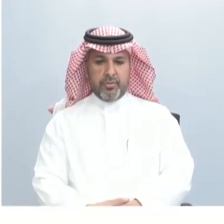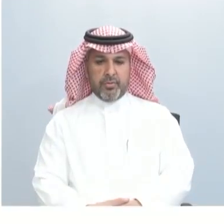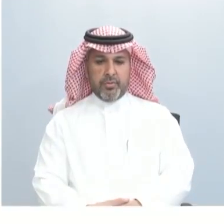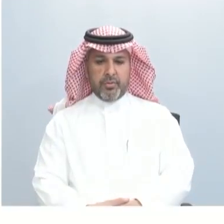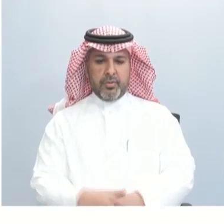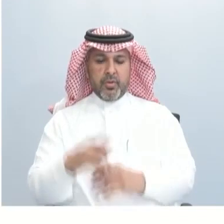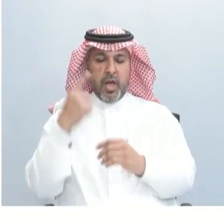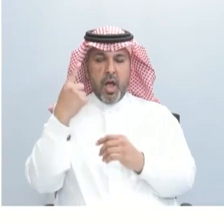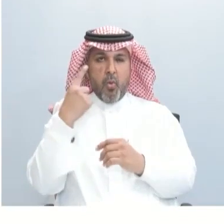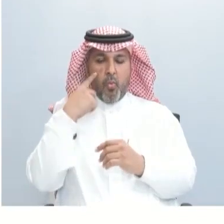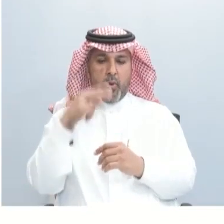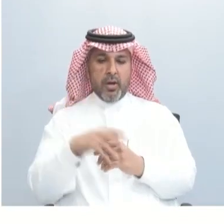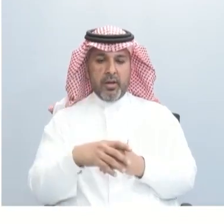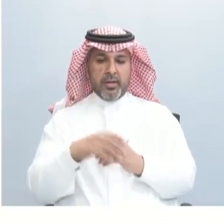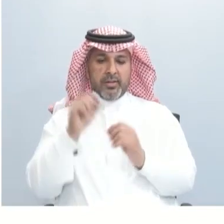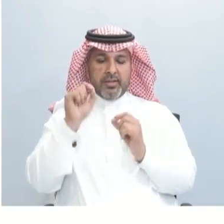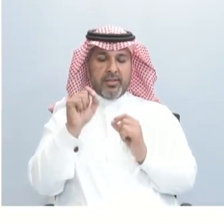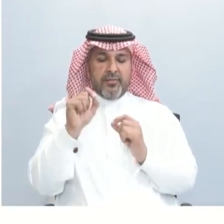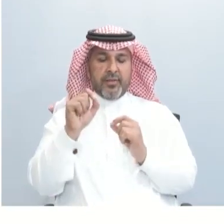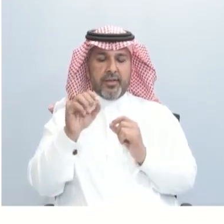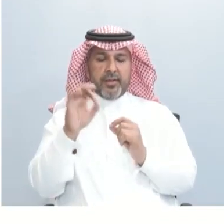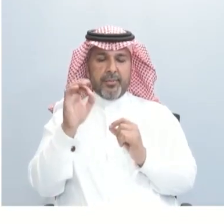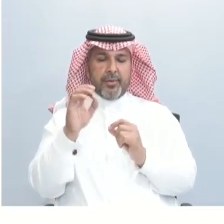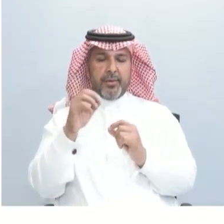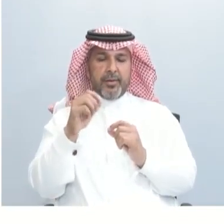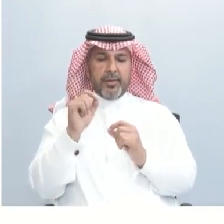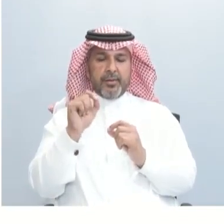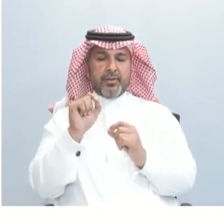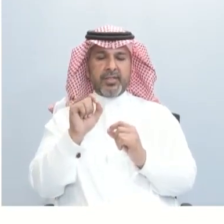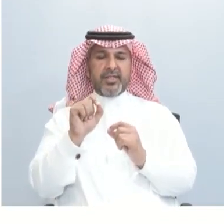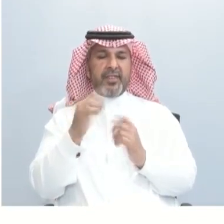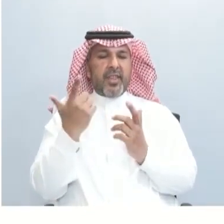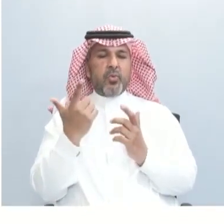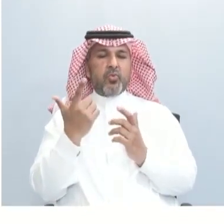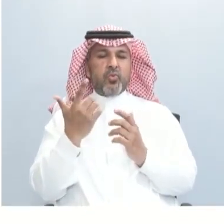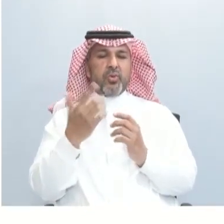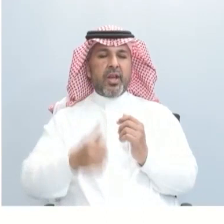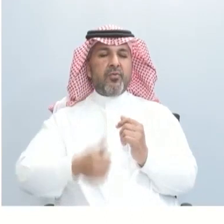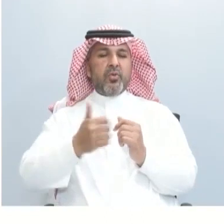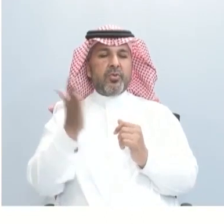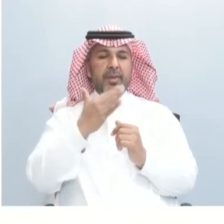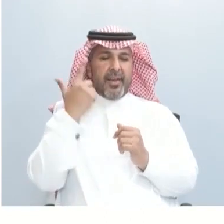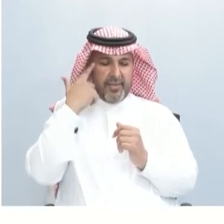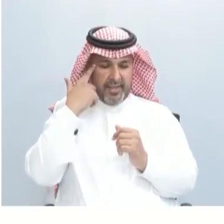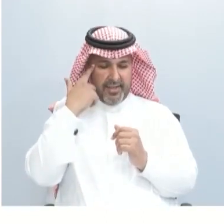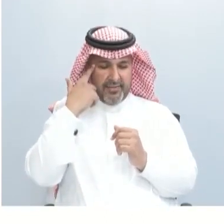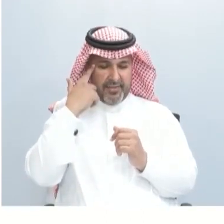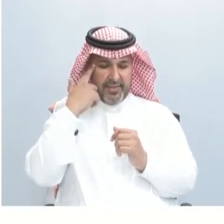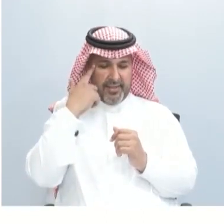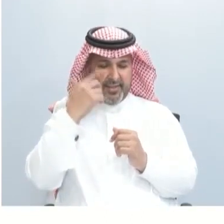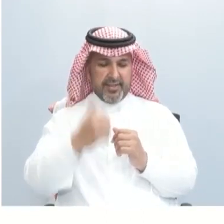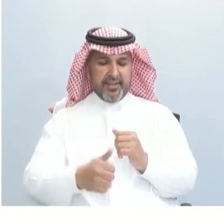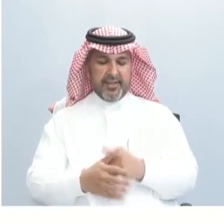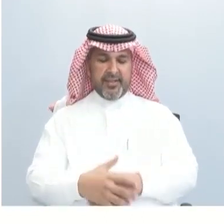الاول لصفر من من الجوائز اللي هو